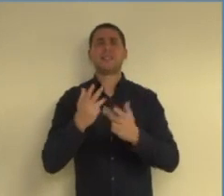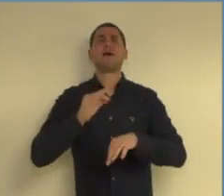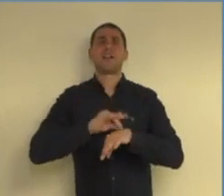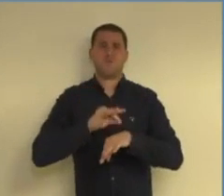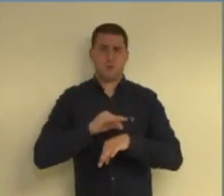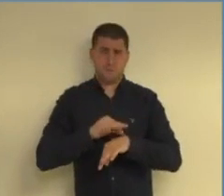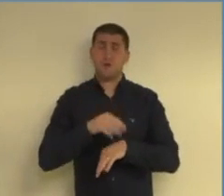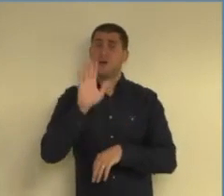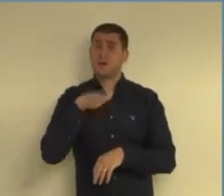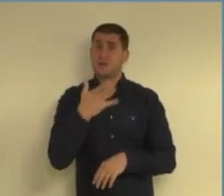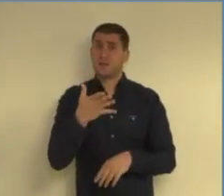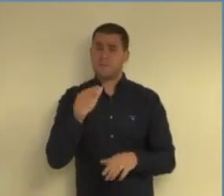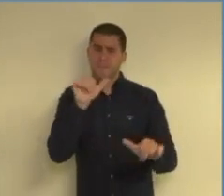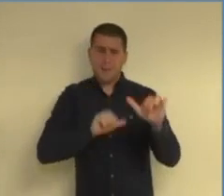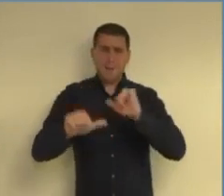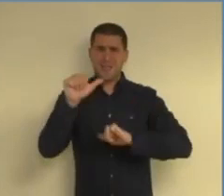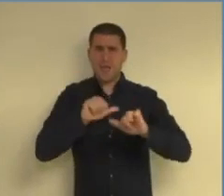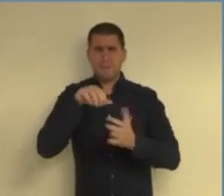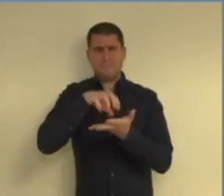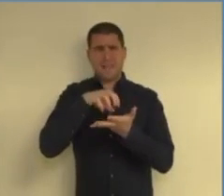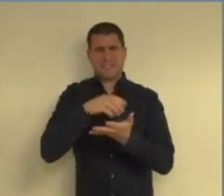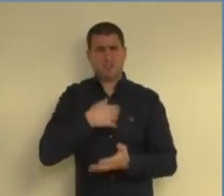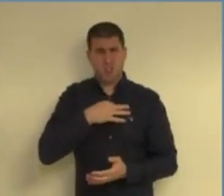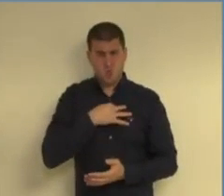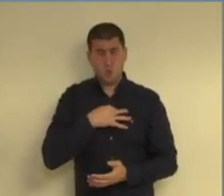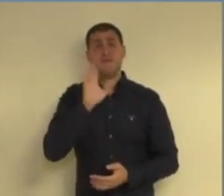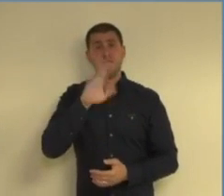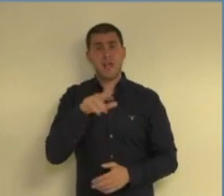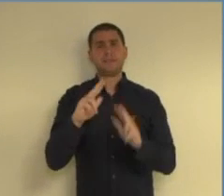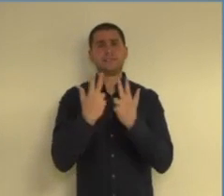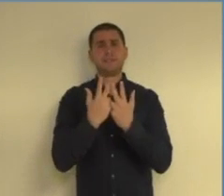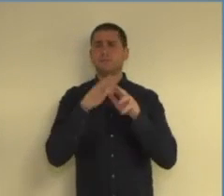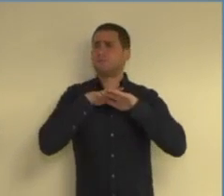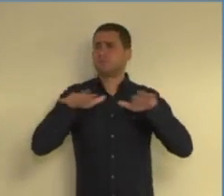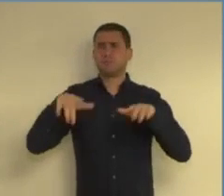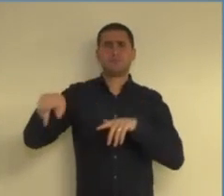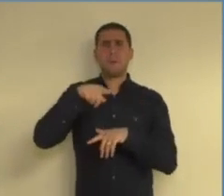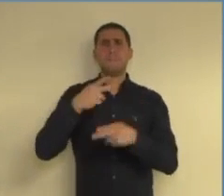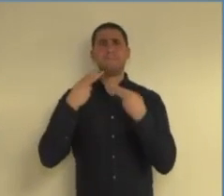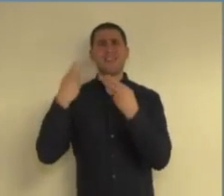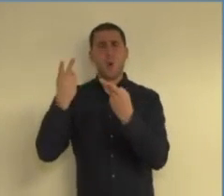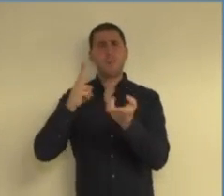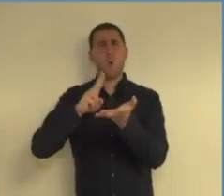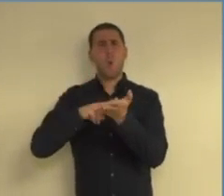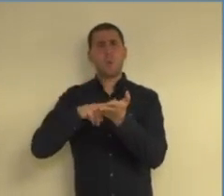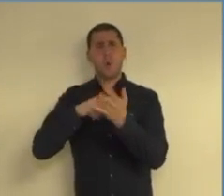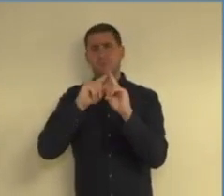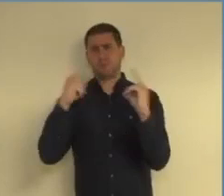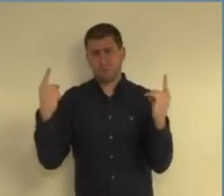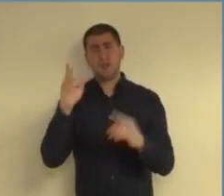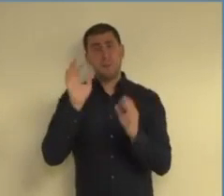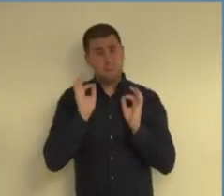הרפואיים גם במעבדות, במעבדה המרכזית שלנו וגם הצוותים שפורסים בבתי החולים ובקופות החולים